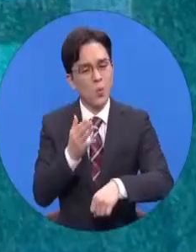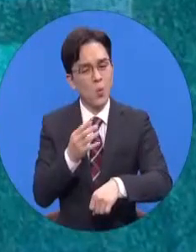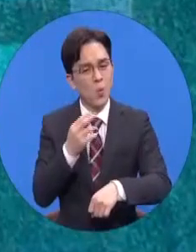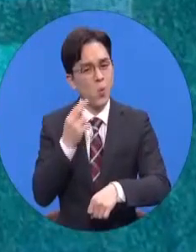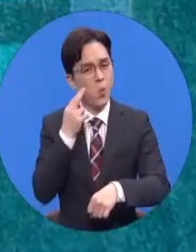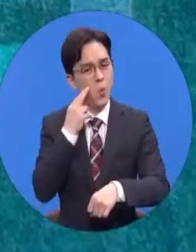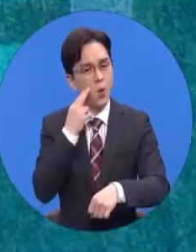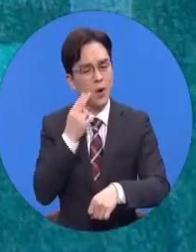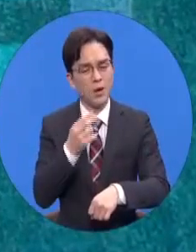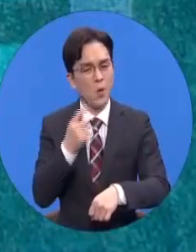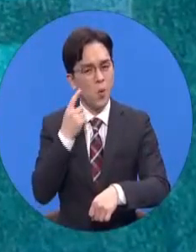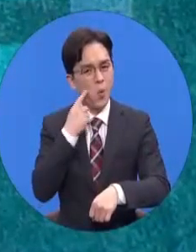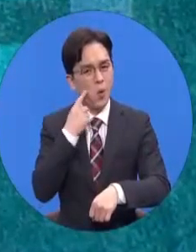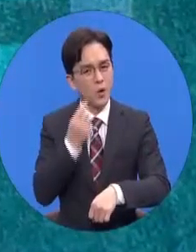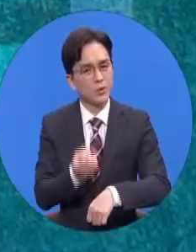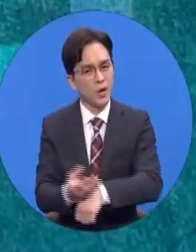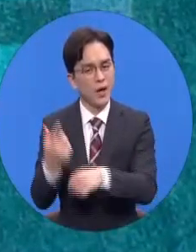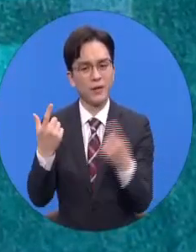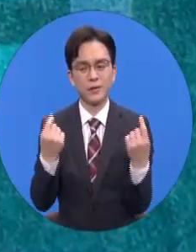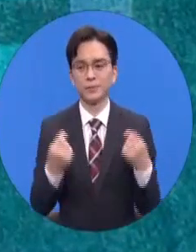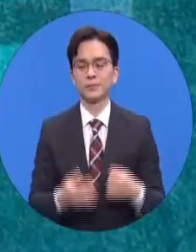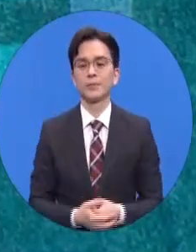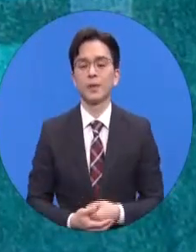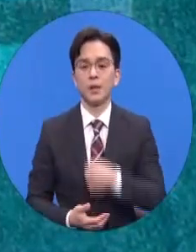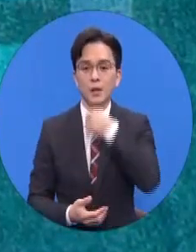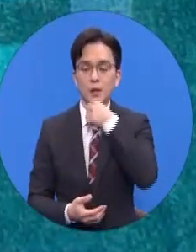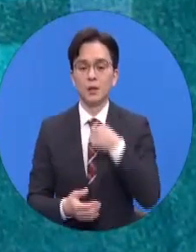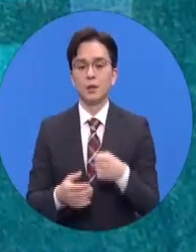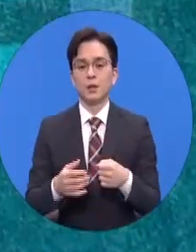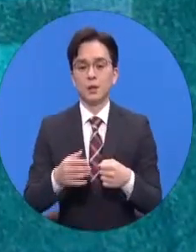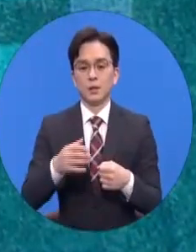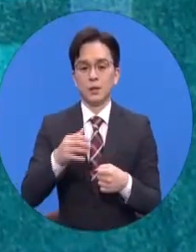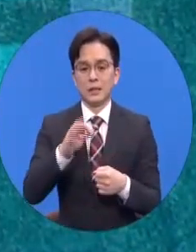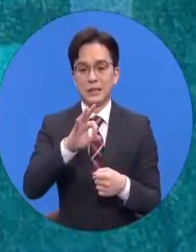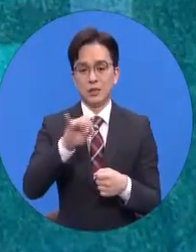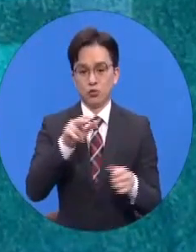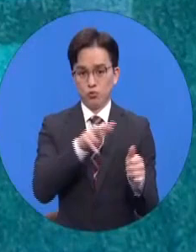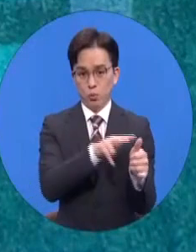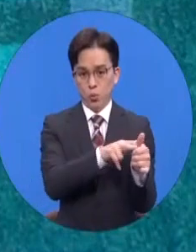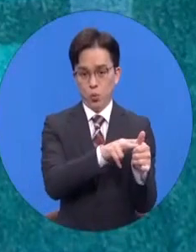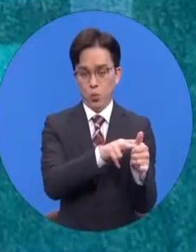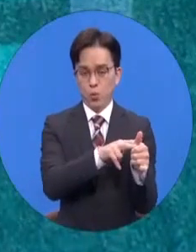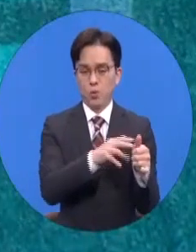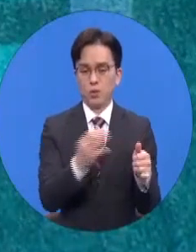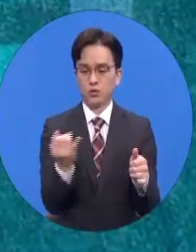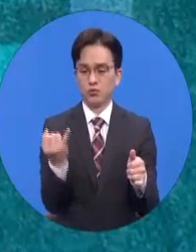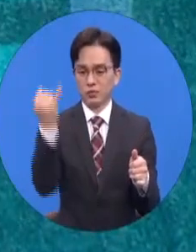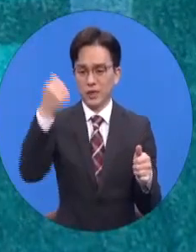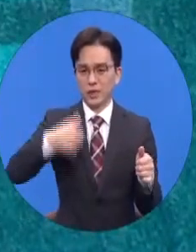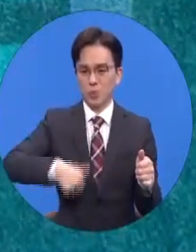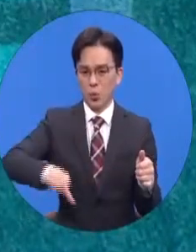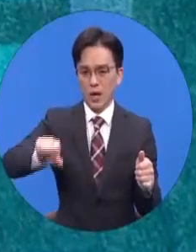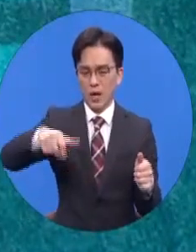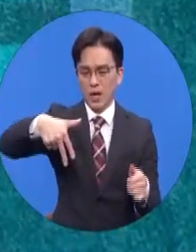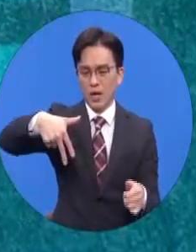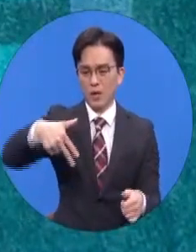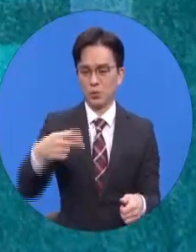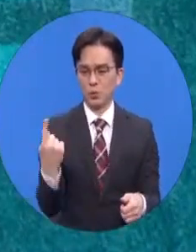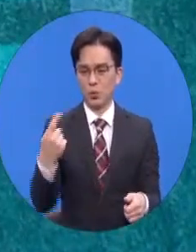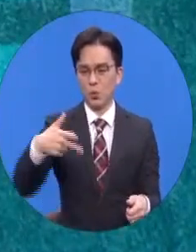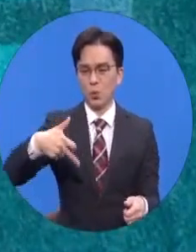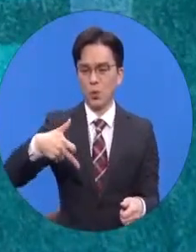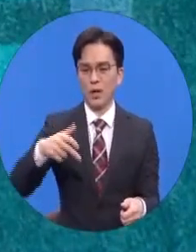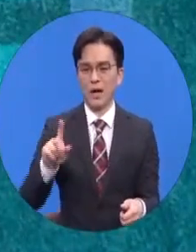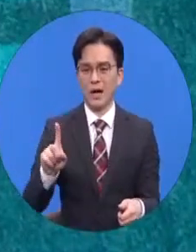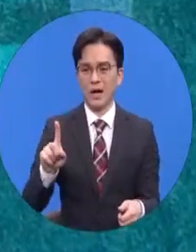지난주 이재명 후보는 요 과거 자신의 조카가 이 모녀를 살해했던 사건을 변호한 사실을 먼저